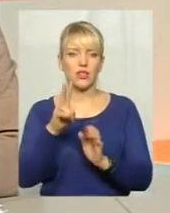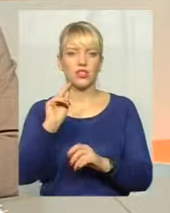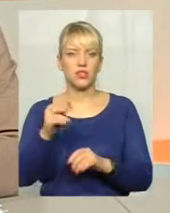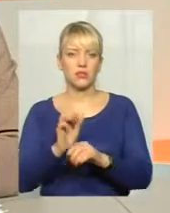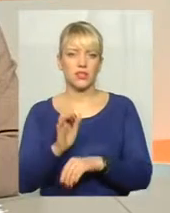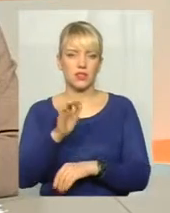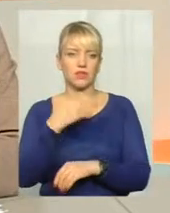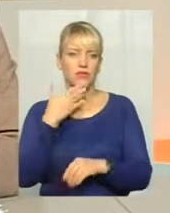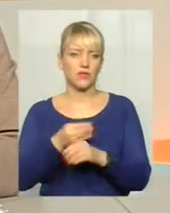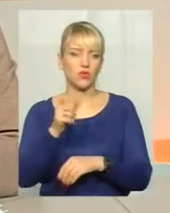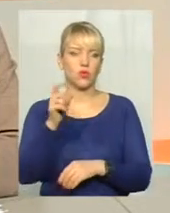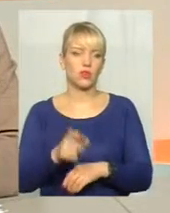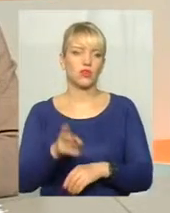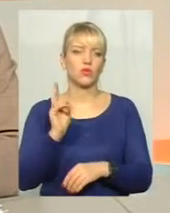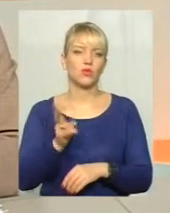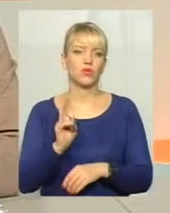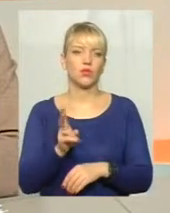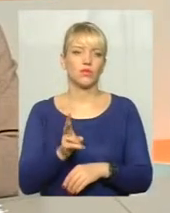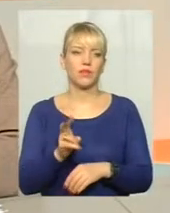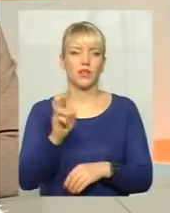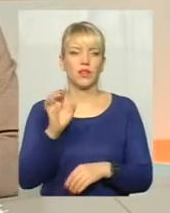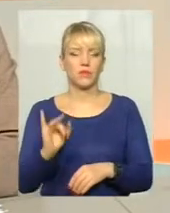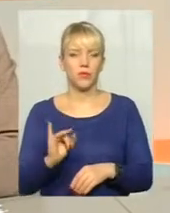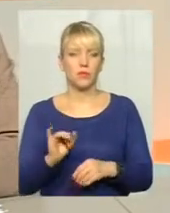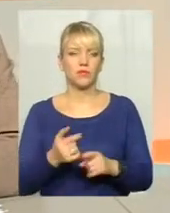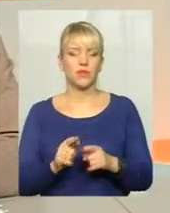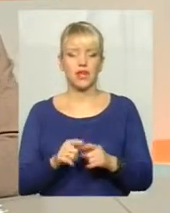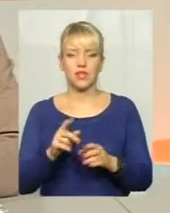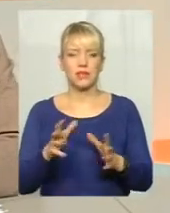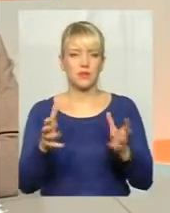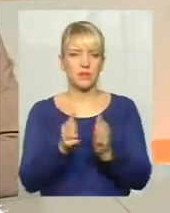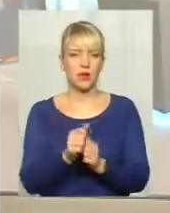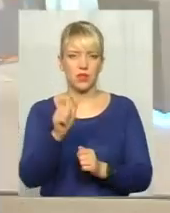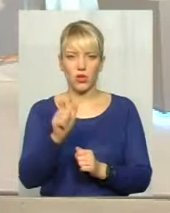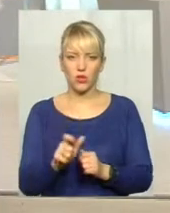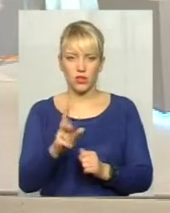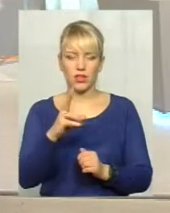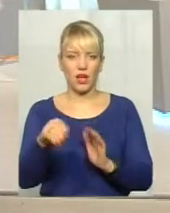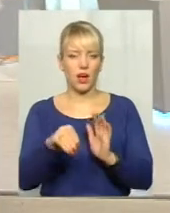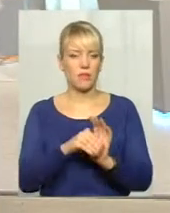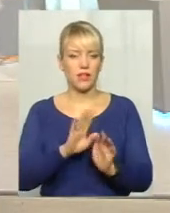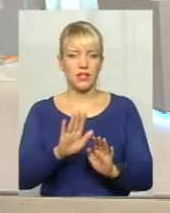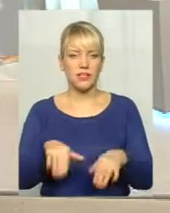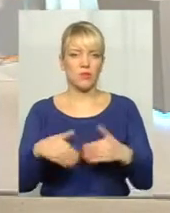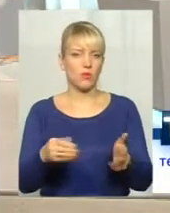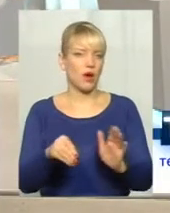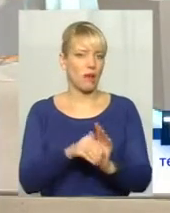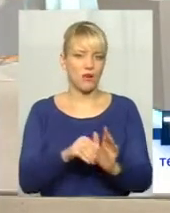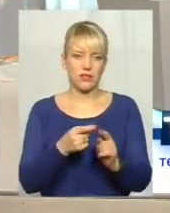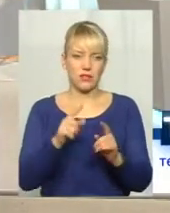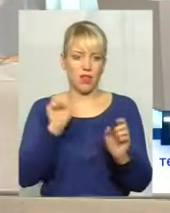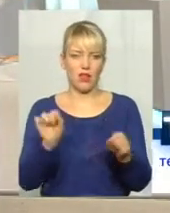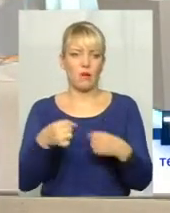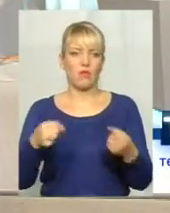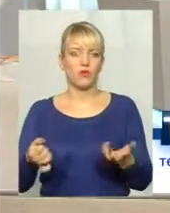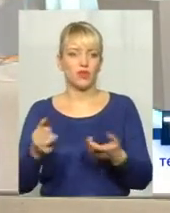свою людину, яка... Ну, взяти людину на хабарі, не запропонувавши їй хабар, це апріорі